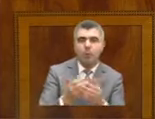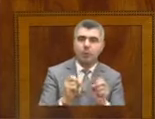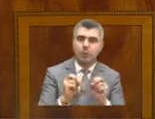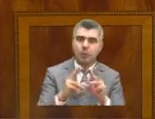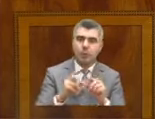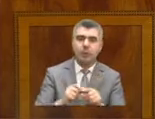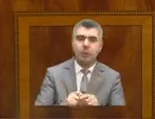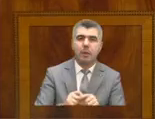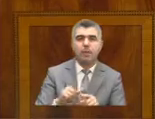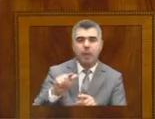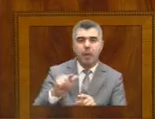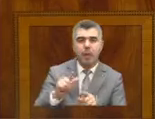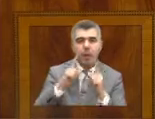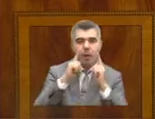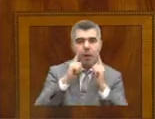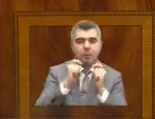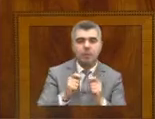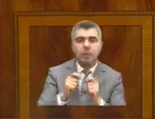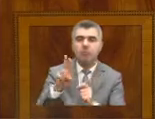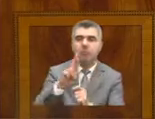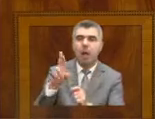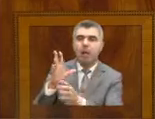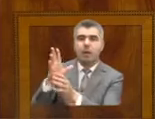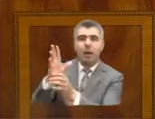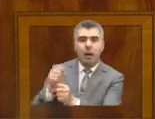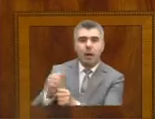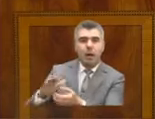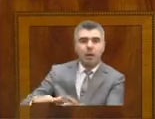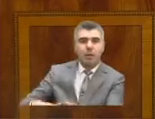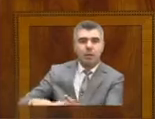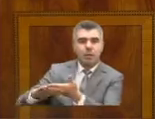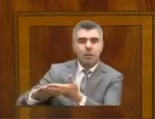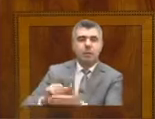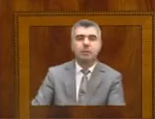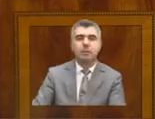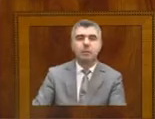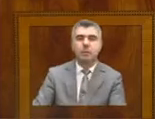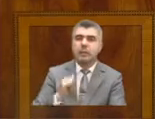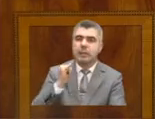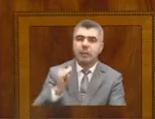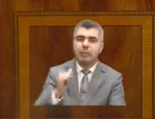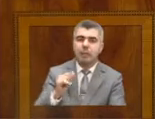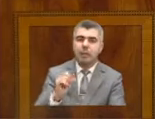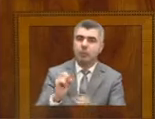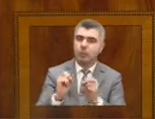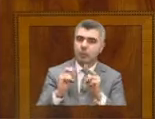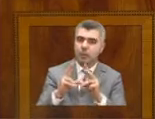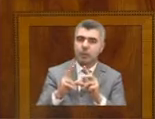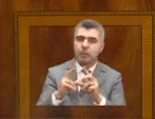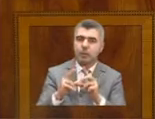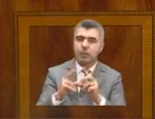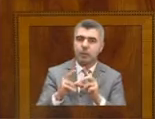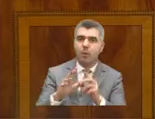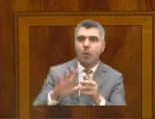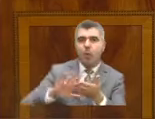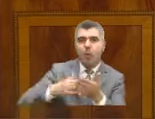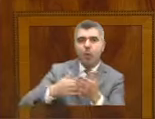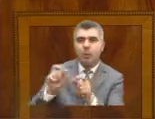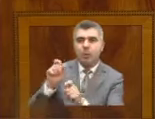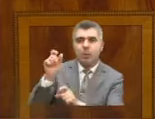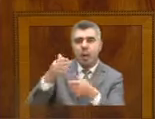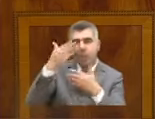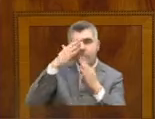وذلك تجسيدا للرؤية المتبصرة لصاحب الجلالة نصره الله واستجابة لانتظارات كل